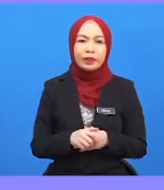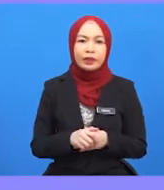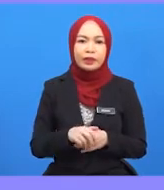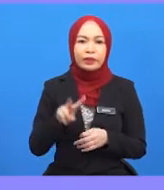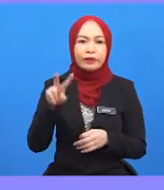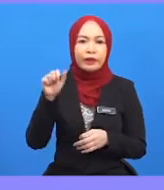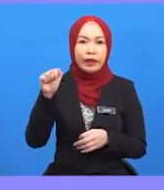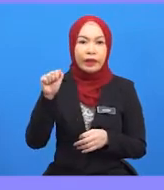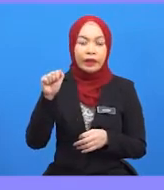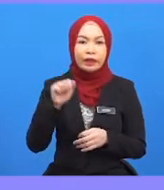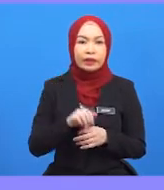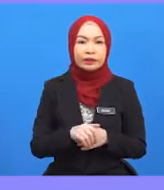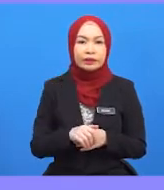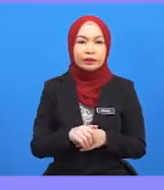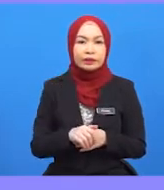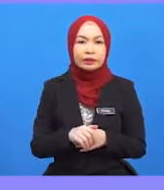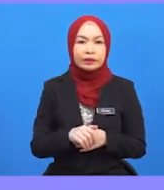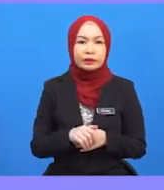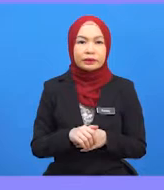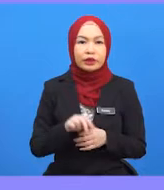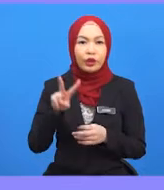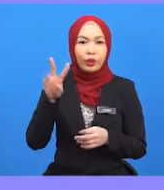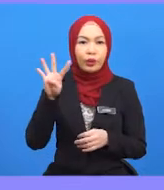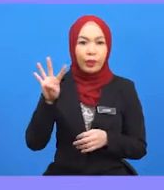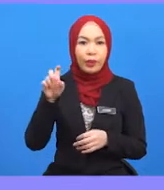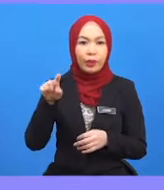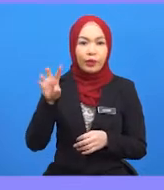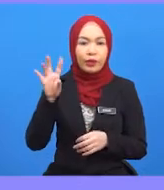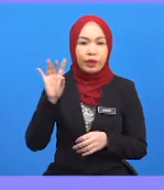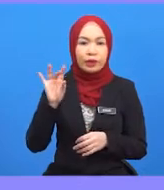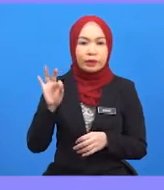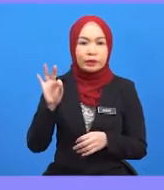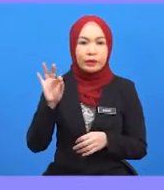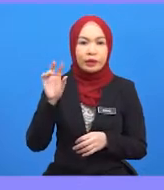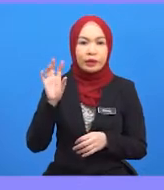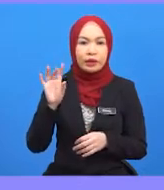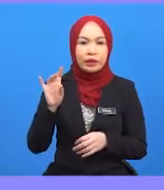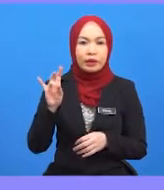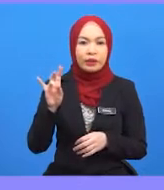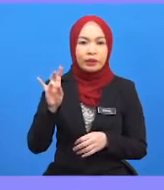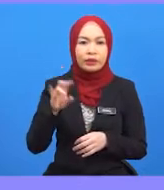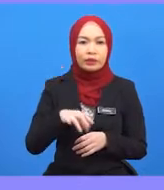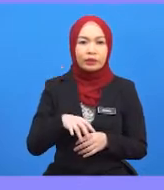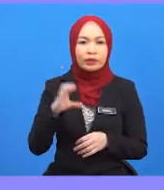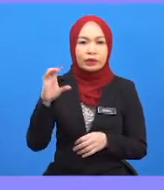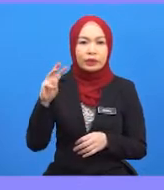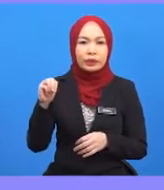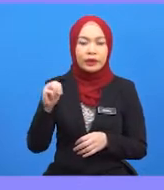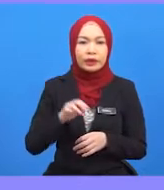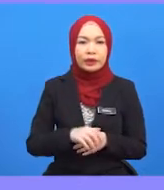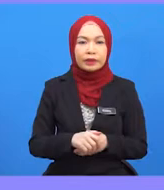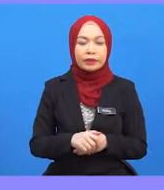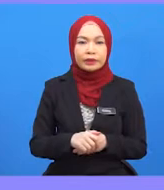VA iaitu isi padu asid iaitu 24.97 cm padu yang kita perolehi